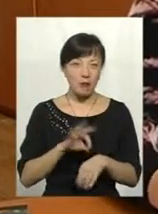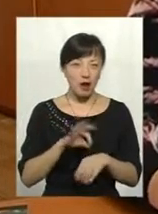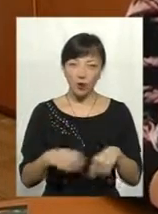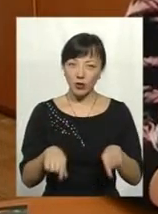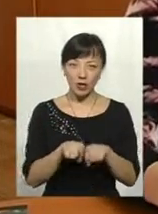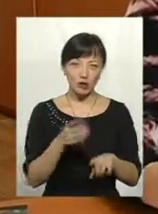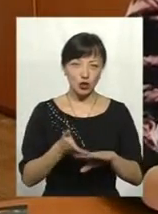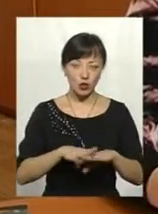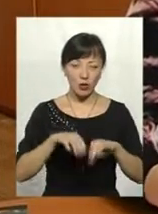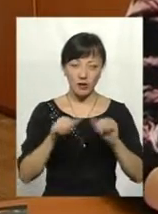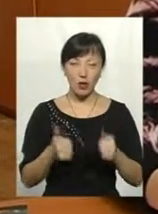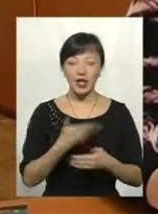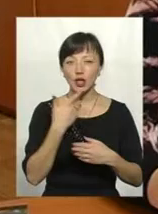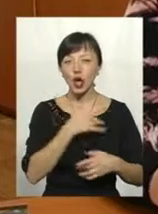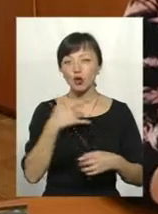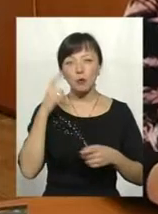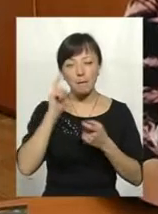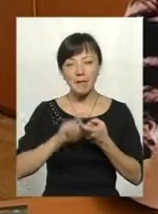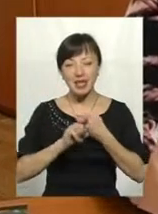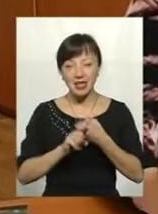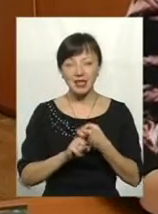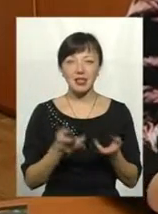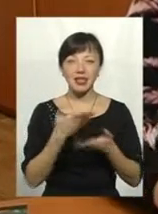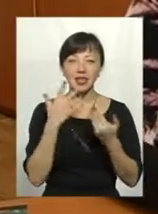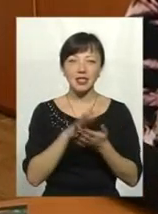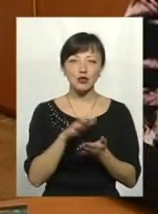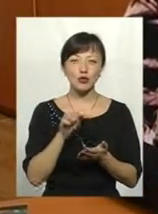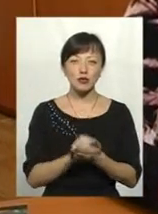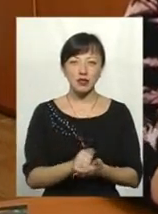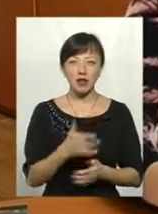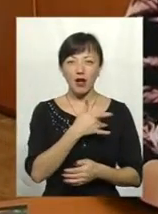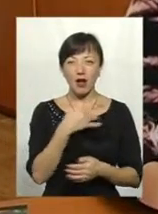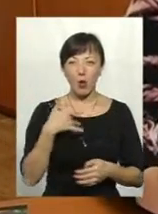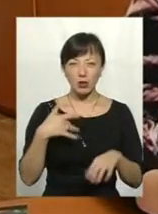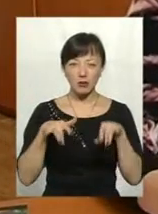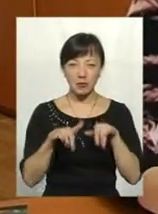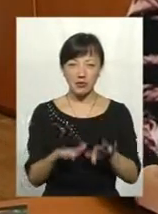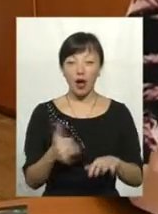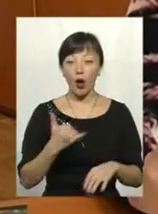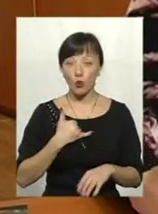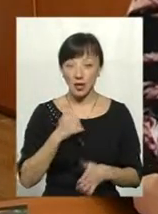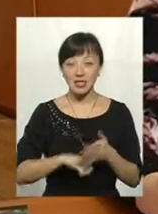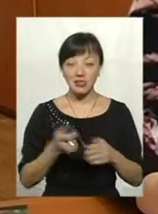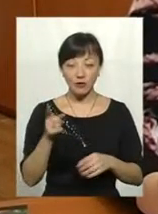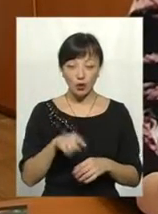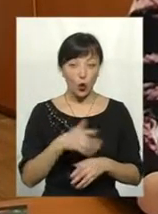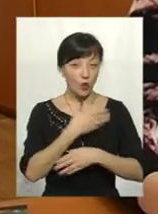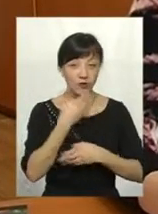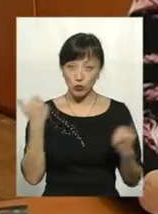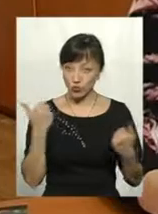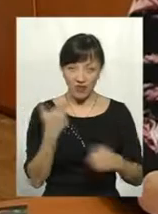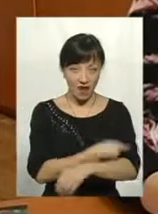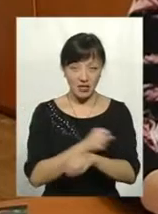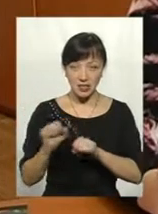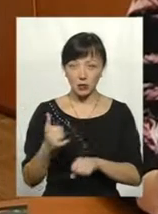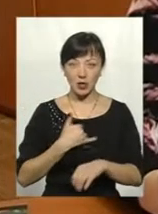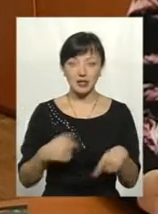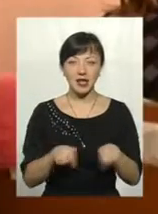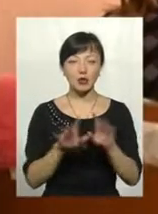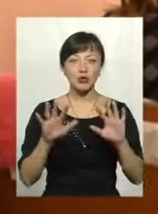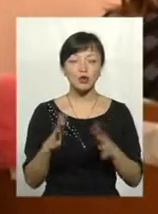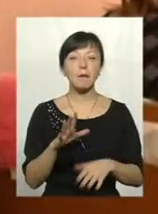формами. Нет тубменингитов, нет таких деструктивных костных процессов. А у нас, из-за того, что у нас отсутствовала вакцина, у нас такие